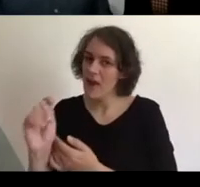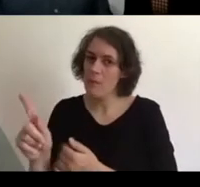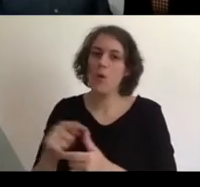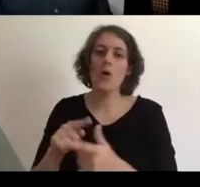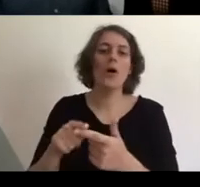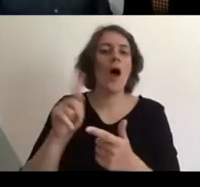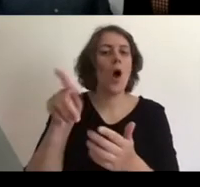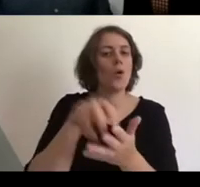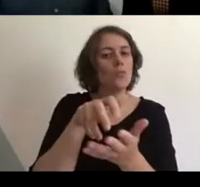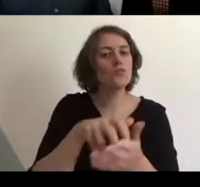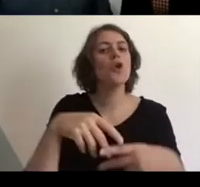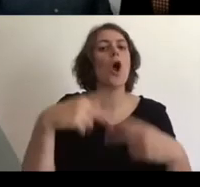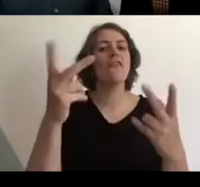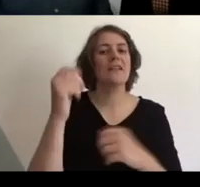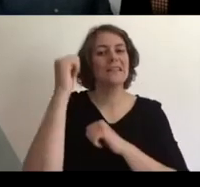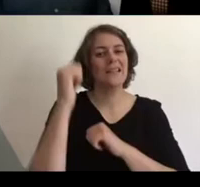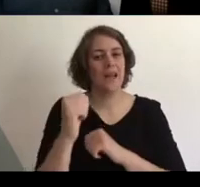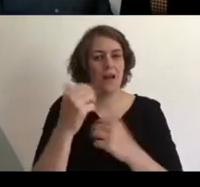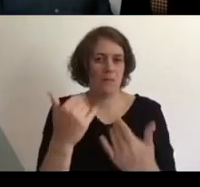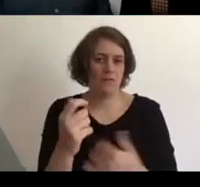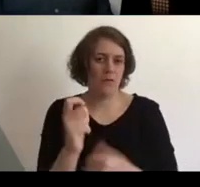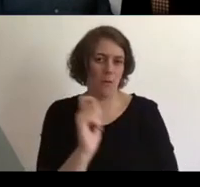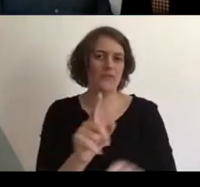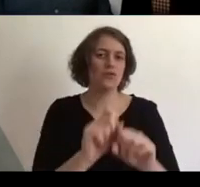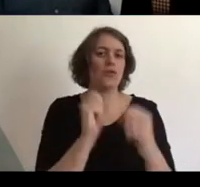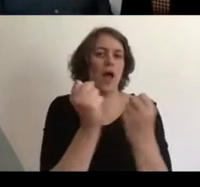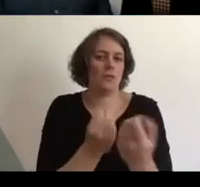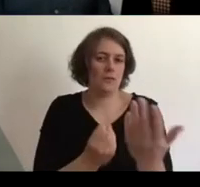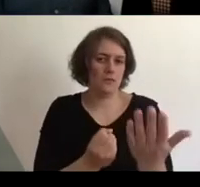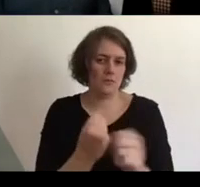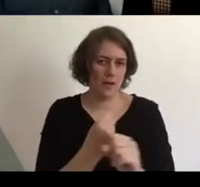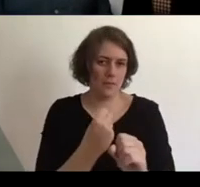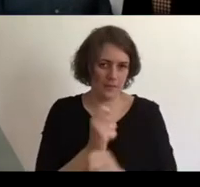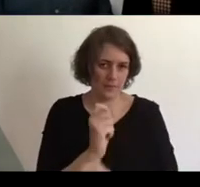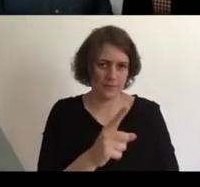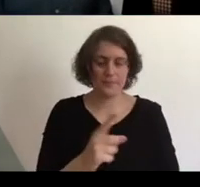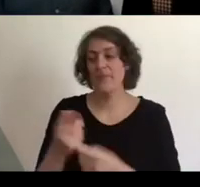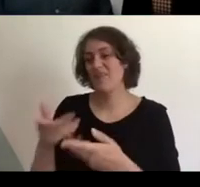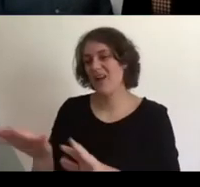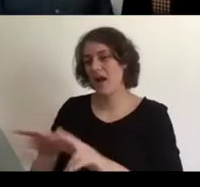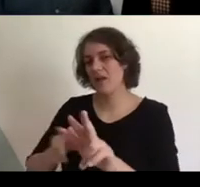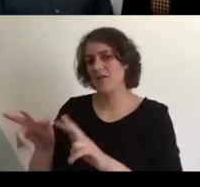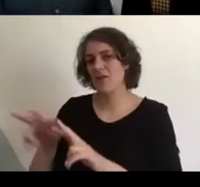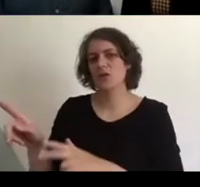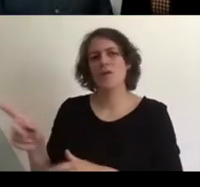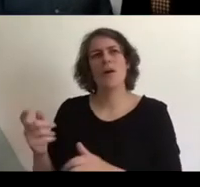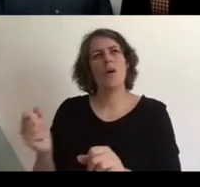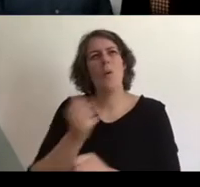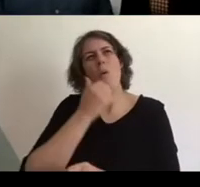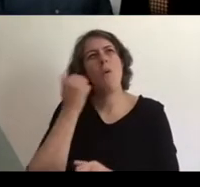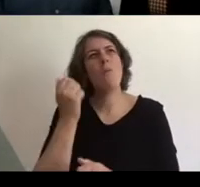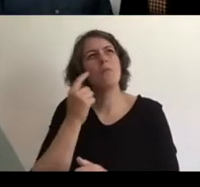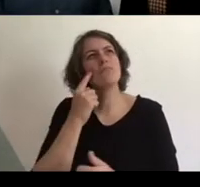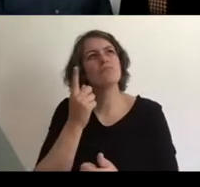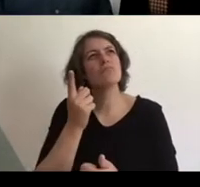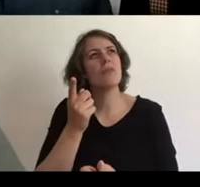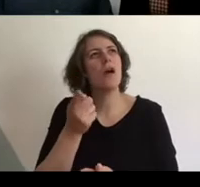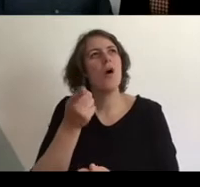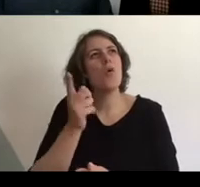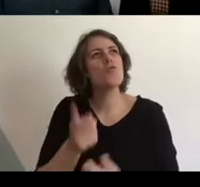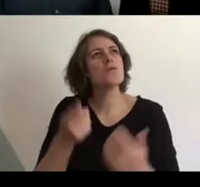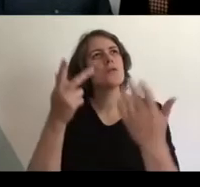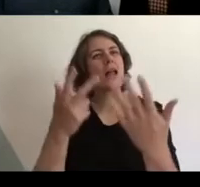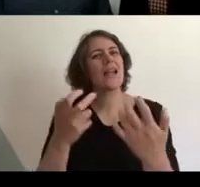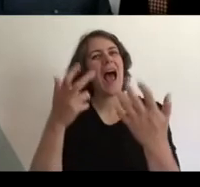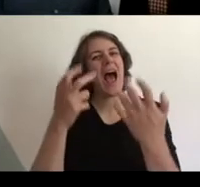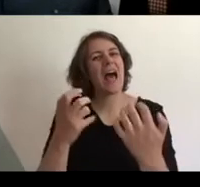Kommunen und öffentlichen Trägern beworben. Aus der freien Wirtschaft, ich habe jetzt mal grob überschlagen, ich habe so 180 Bewerbungen ungefähr an die